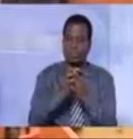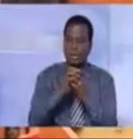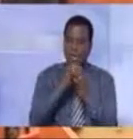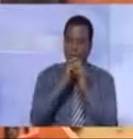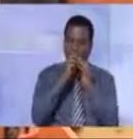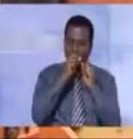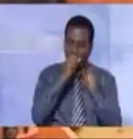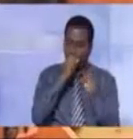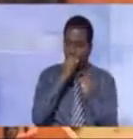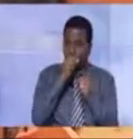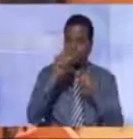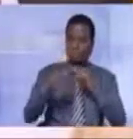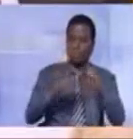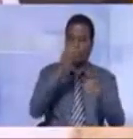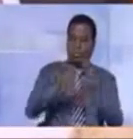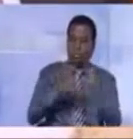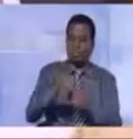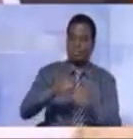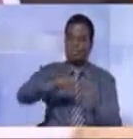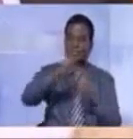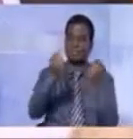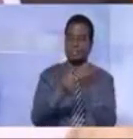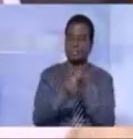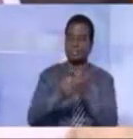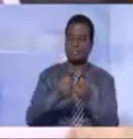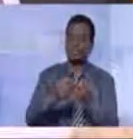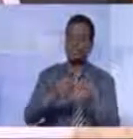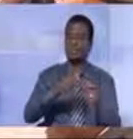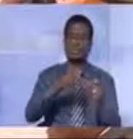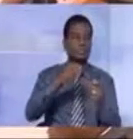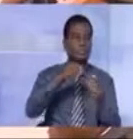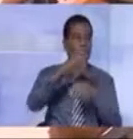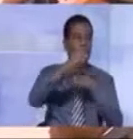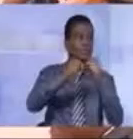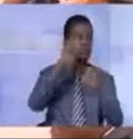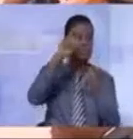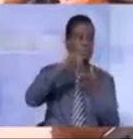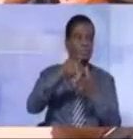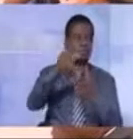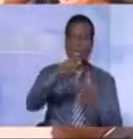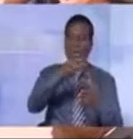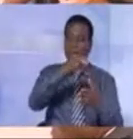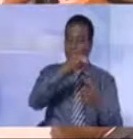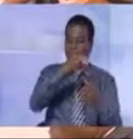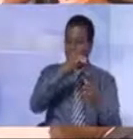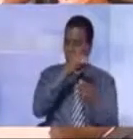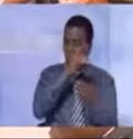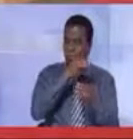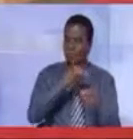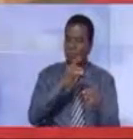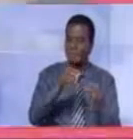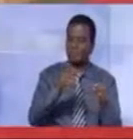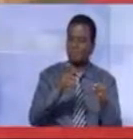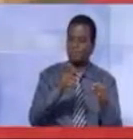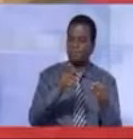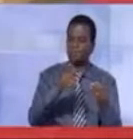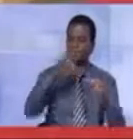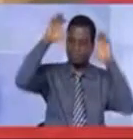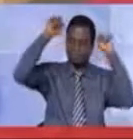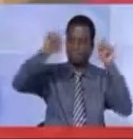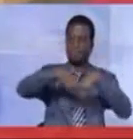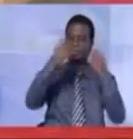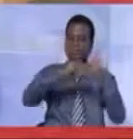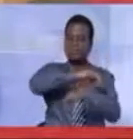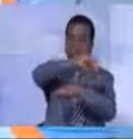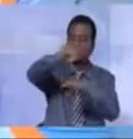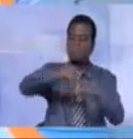Si les activités parlementaires ont été très intenses en 2015, au moment où l'on amorce 2016, le président